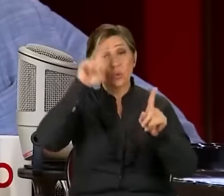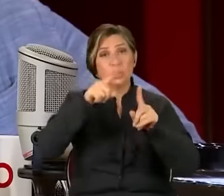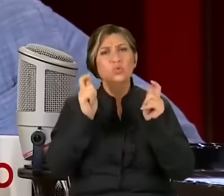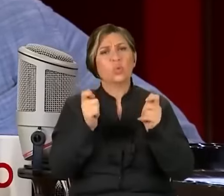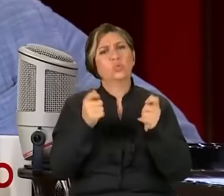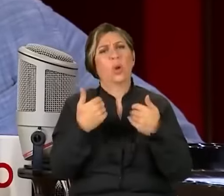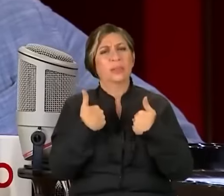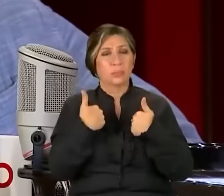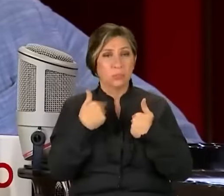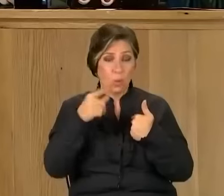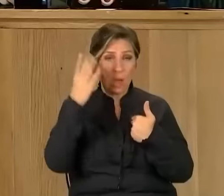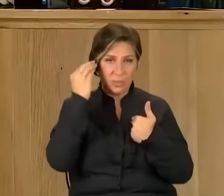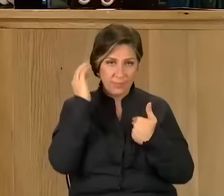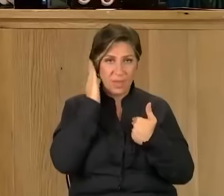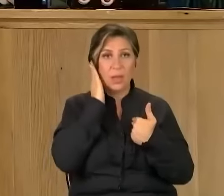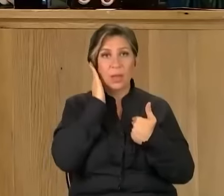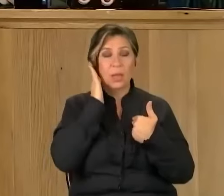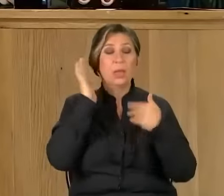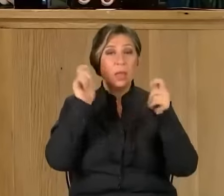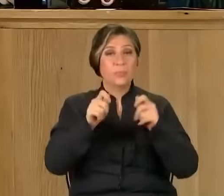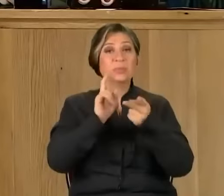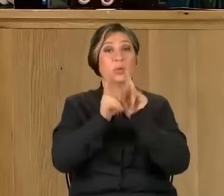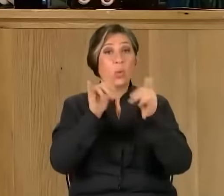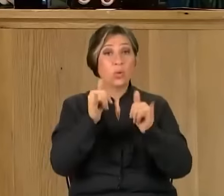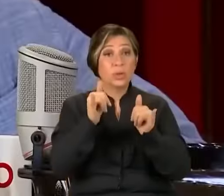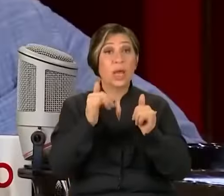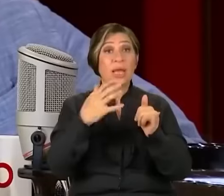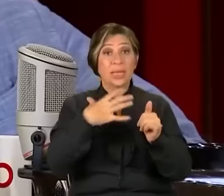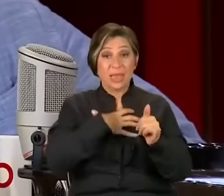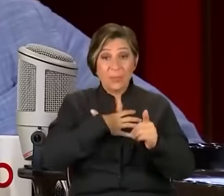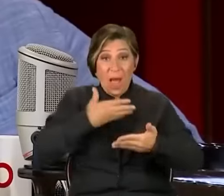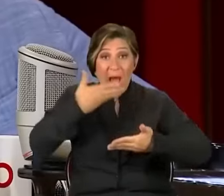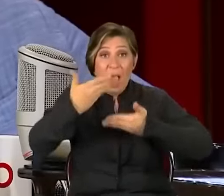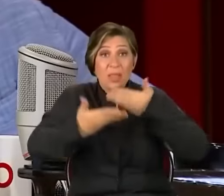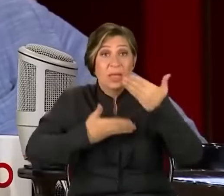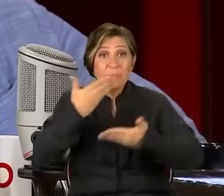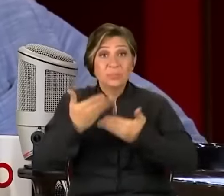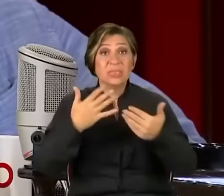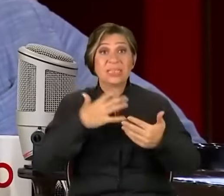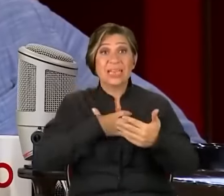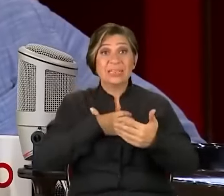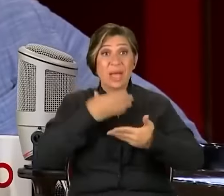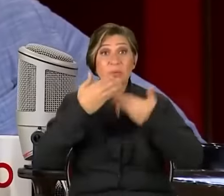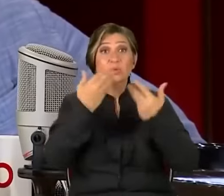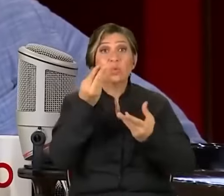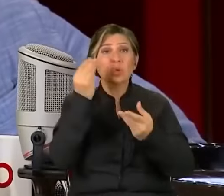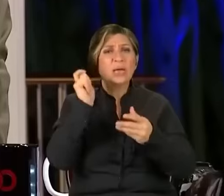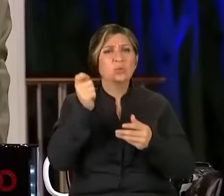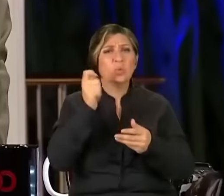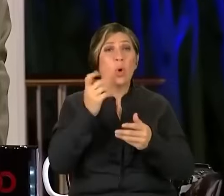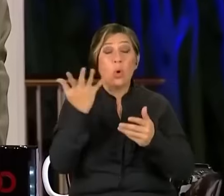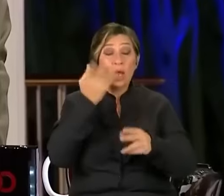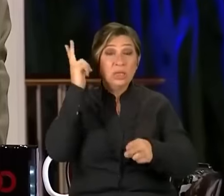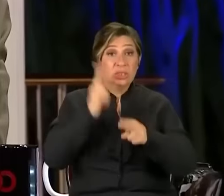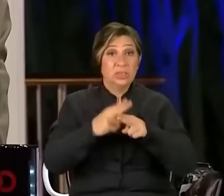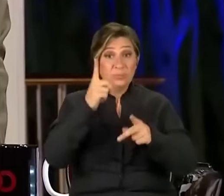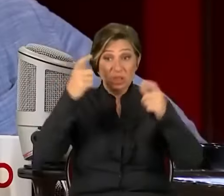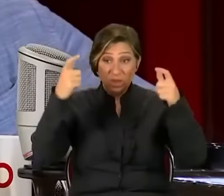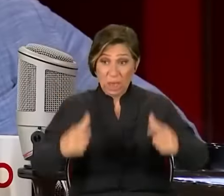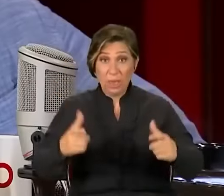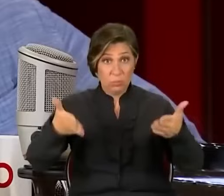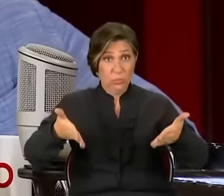çok zorlandım bu bağlamda yaptığımız oyunlarla. Kendimizi ifade etmemiz, kendimizi anlatmamız çok daha zordu. O kadar hızlı bir şehir